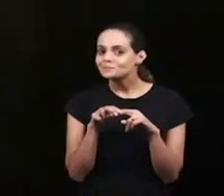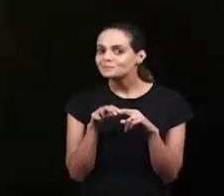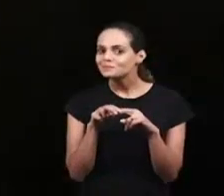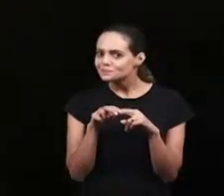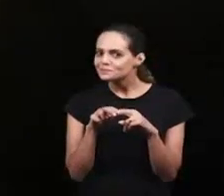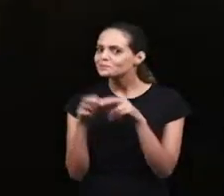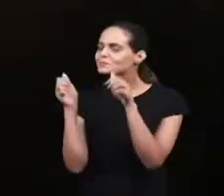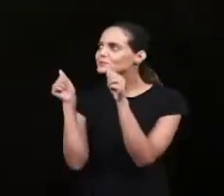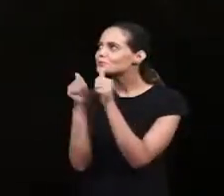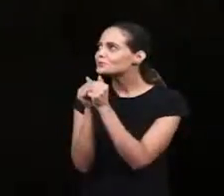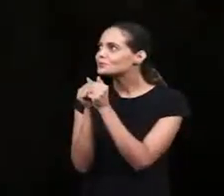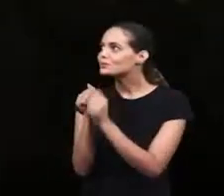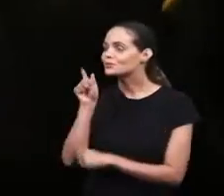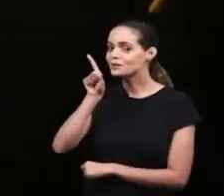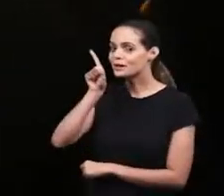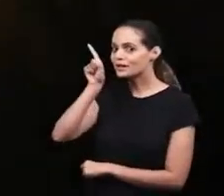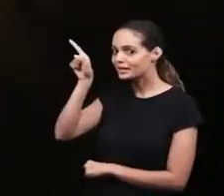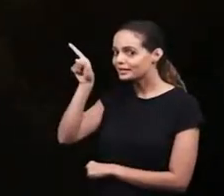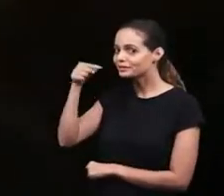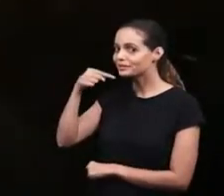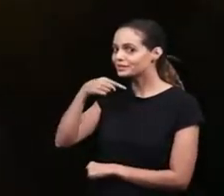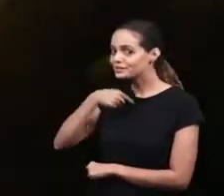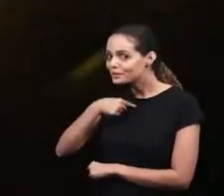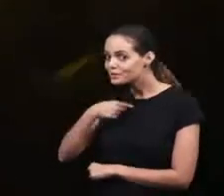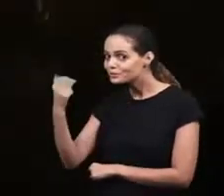Und so erfreut sich meine Seele sehr